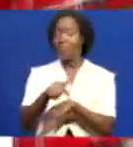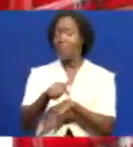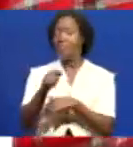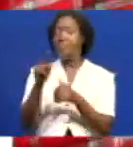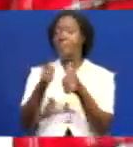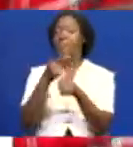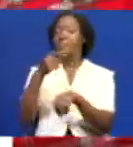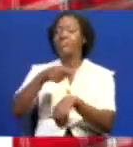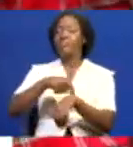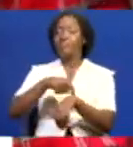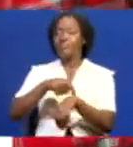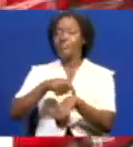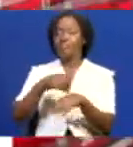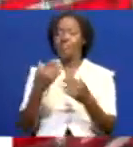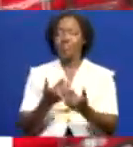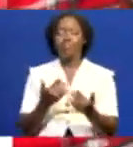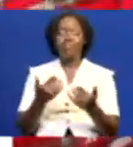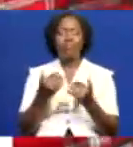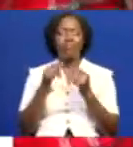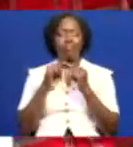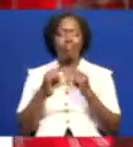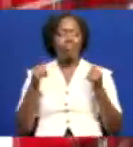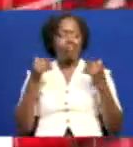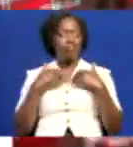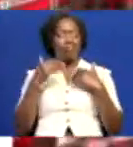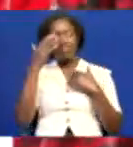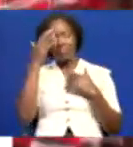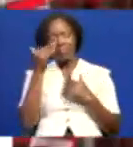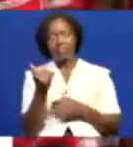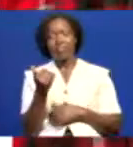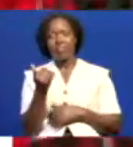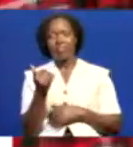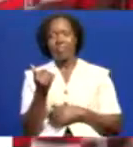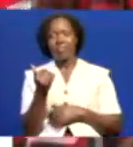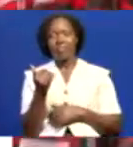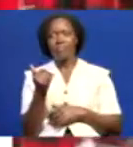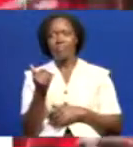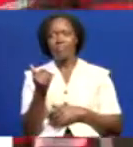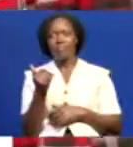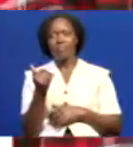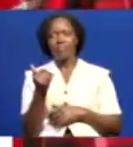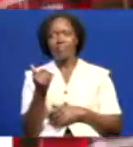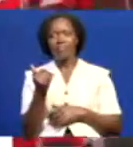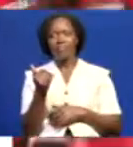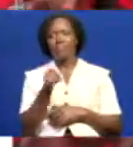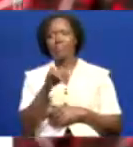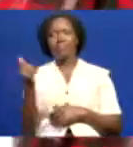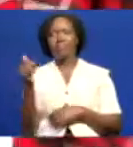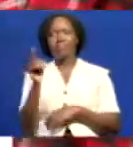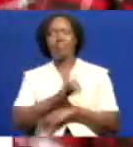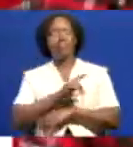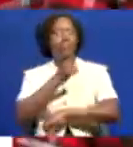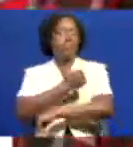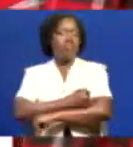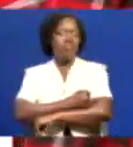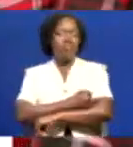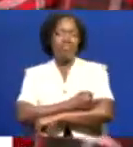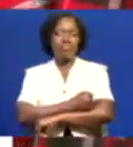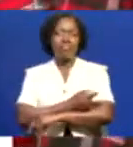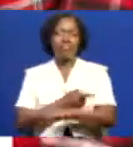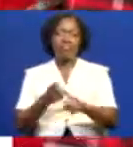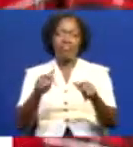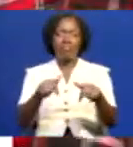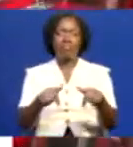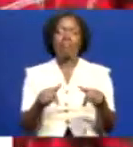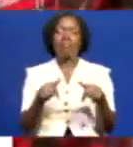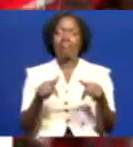kwanza kwa watoto wetu kuvaa vitu kama hizi kwa sababu ya siku zingine za shule, lakini siku hii ya leo